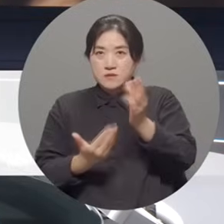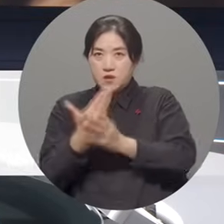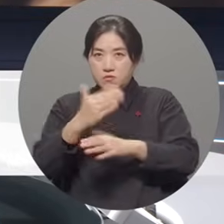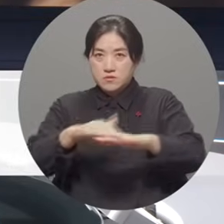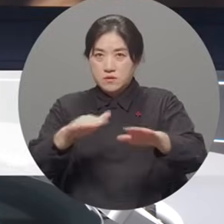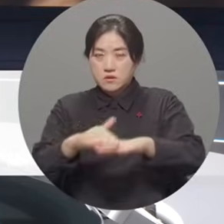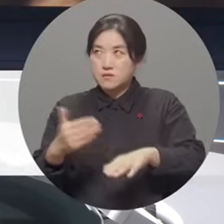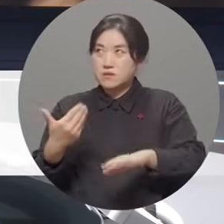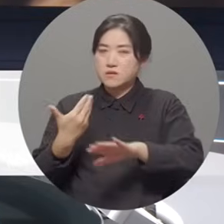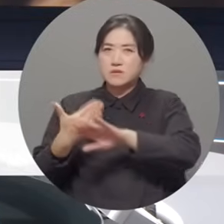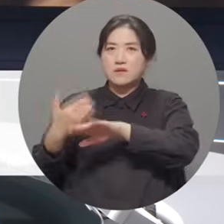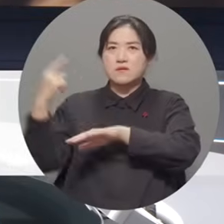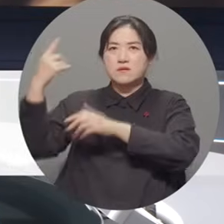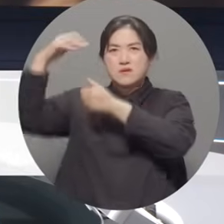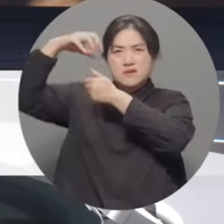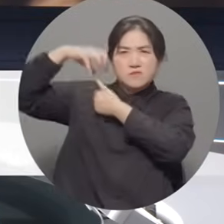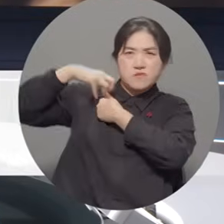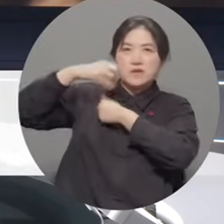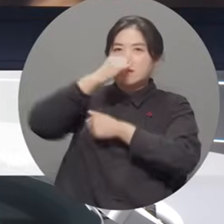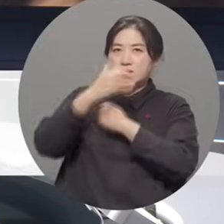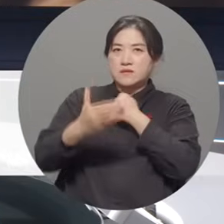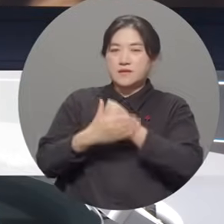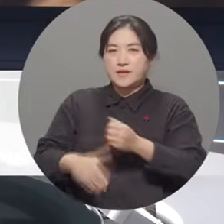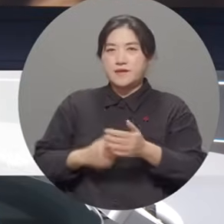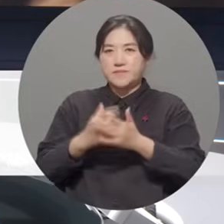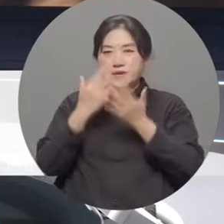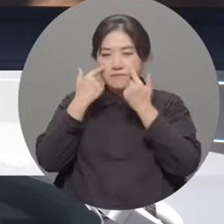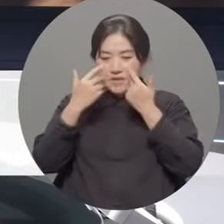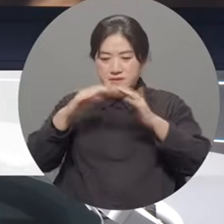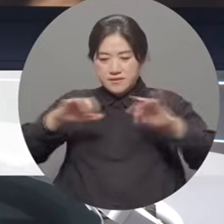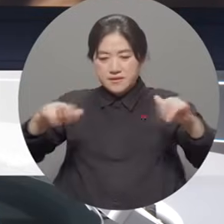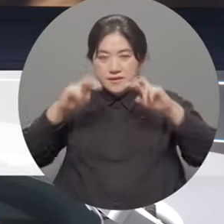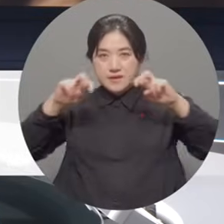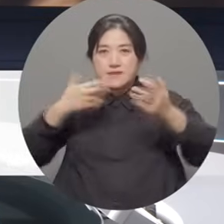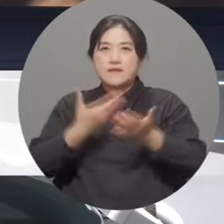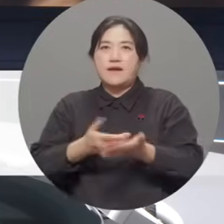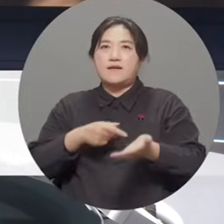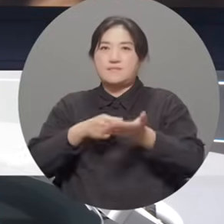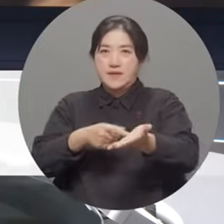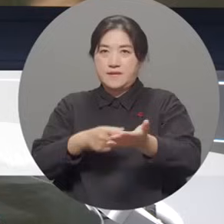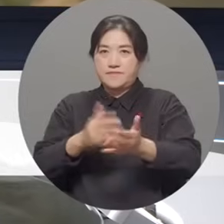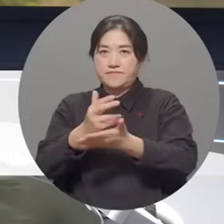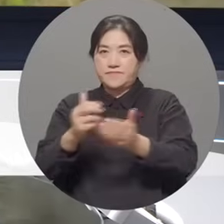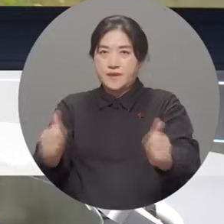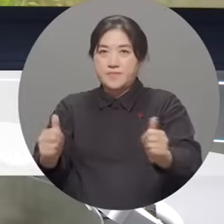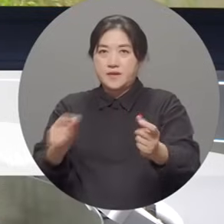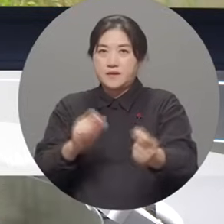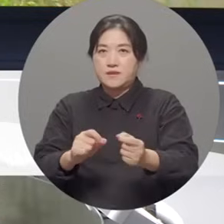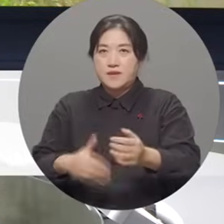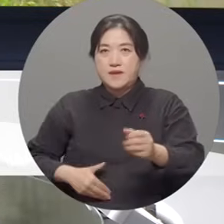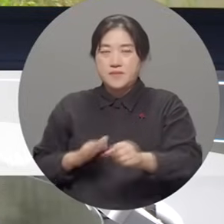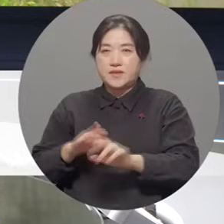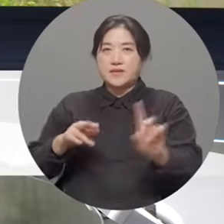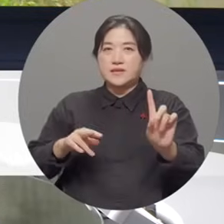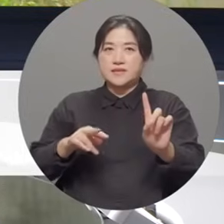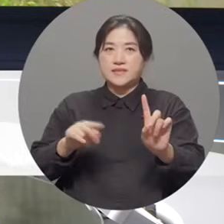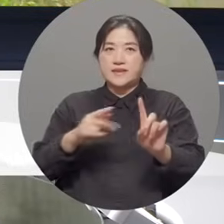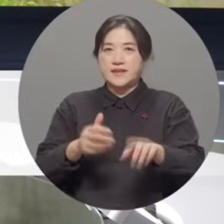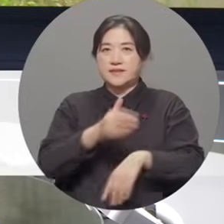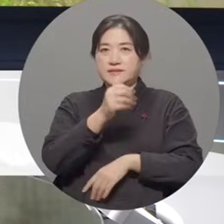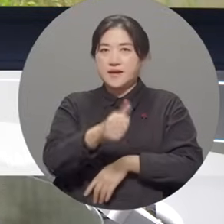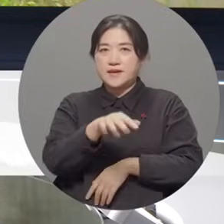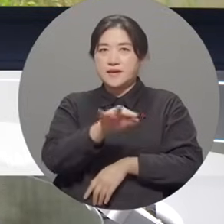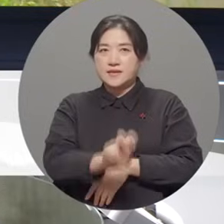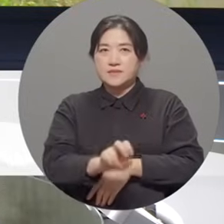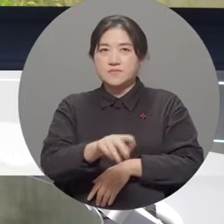의혹이 있었다고 거듭 주장하면서 진상규명을 호소했습니다. 재판을 앞두고 당시 해병대 1사단장이었던 임성근